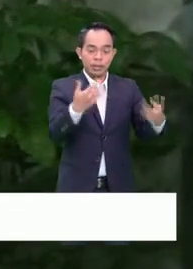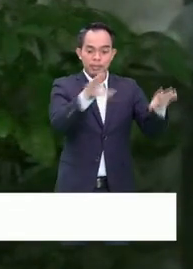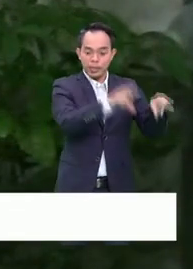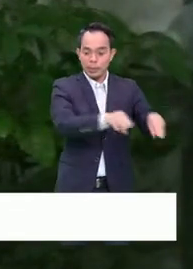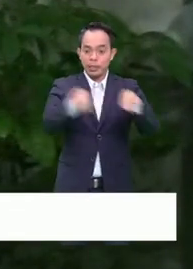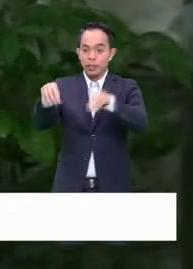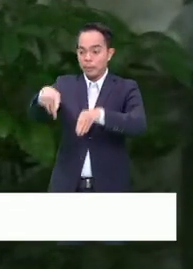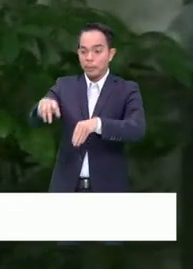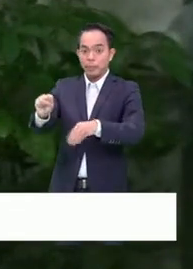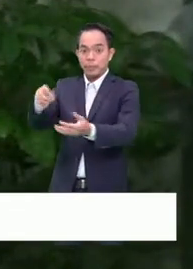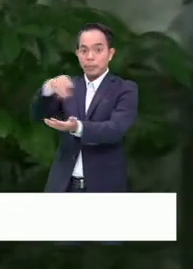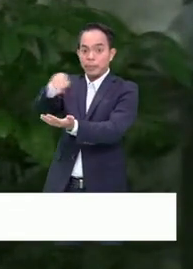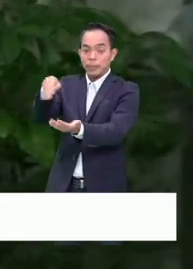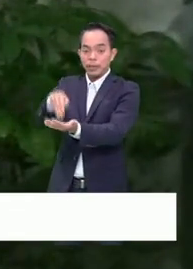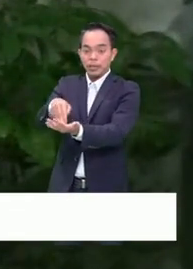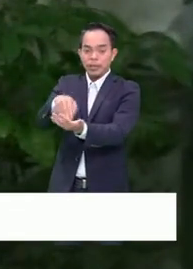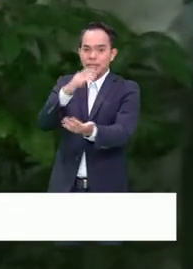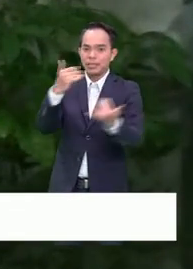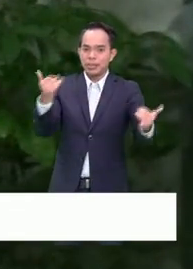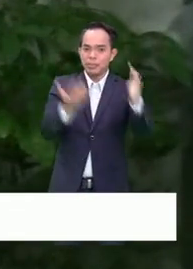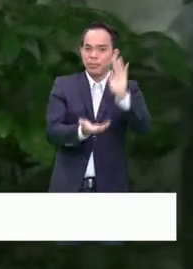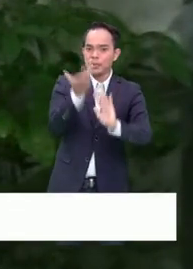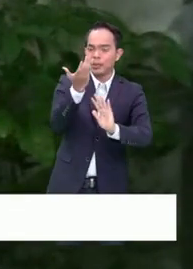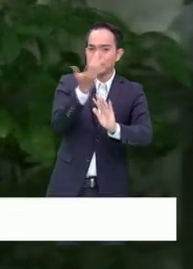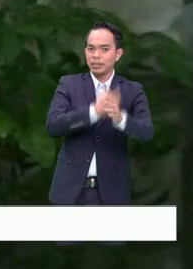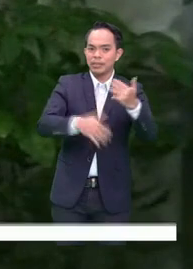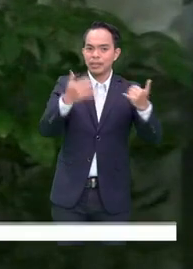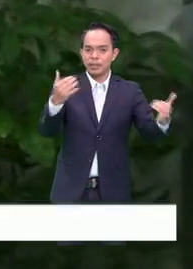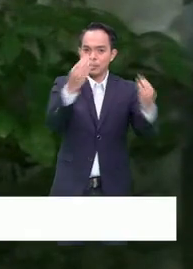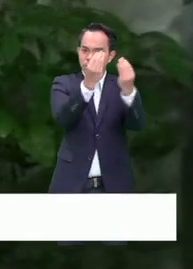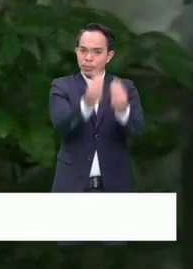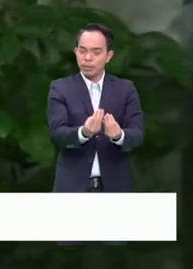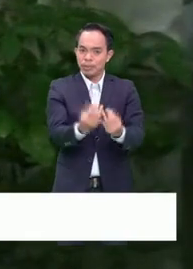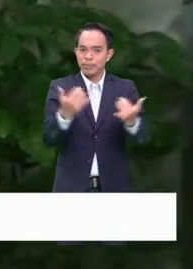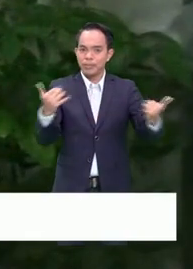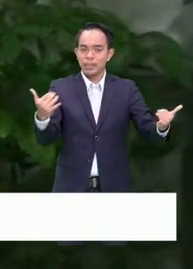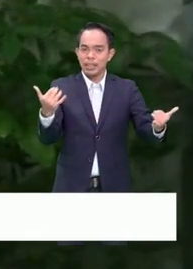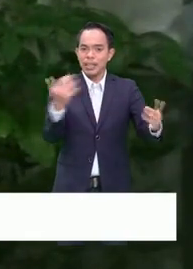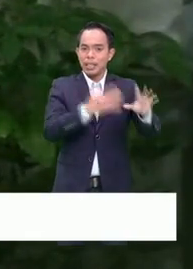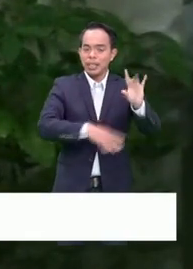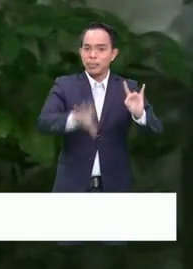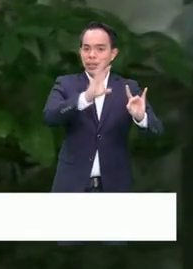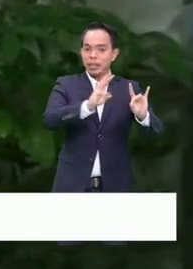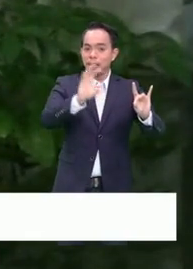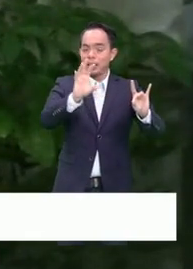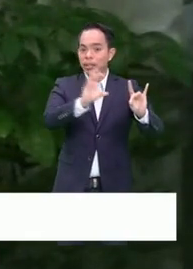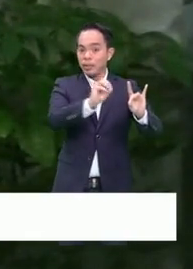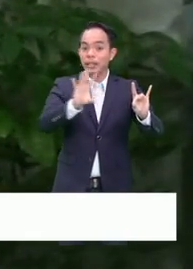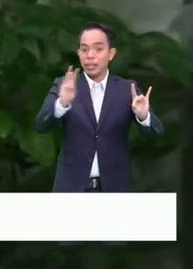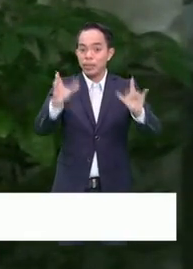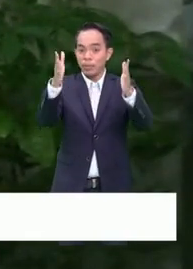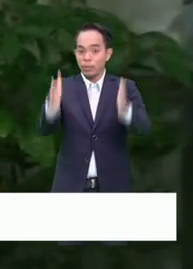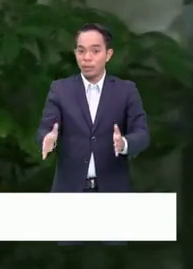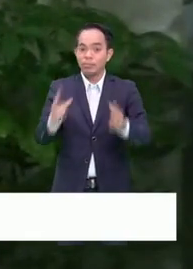ke pusat pemindahan sementara terus meningkat kepada angka terkini nah sekitar 806 orang banjir